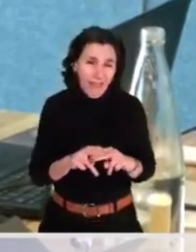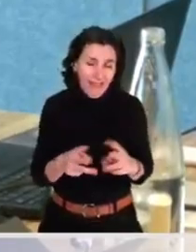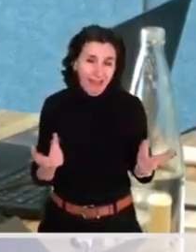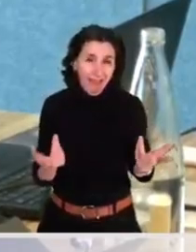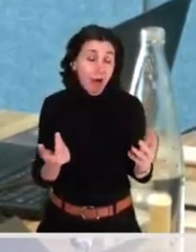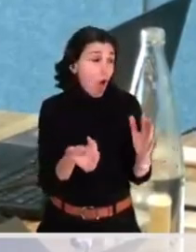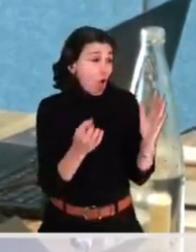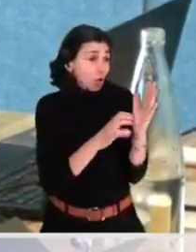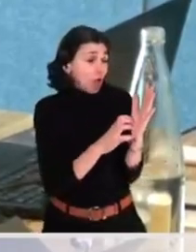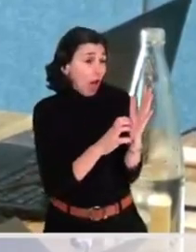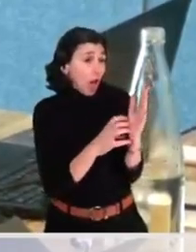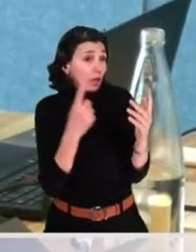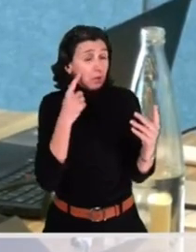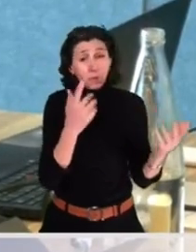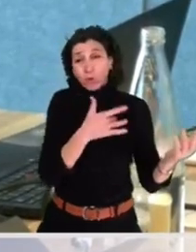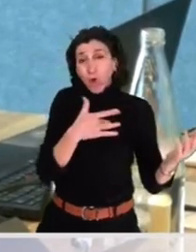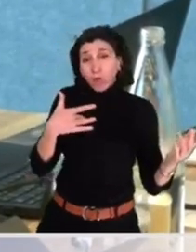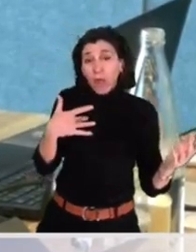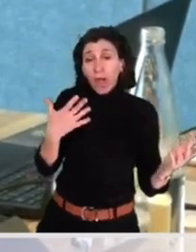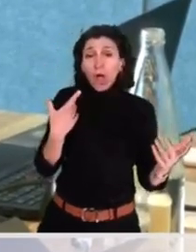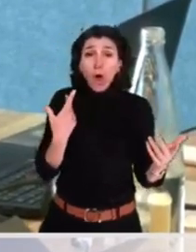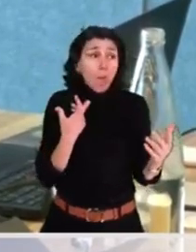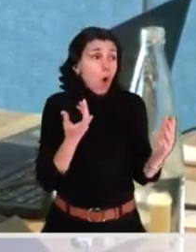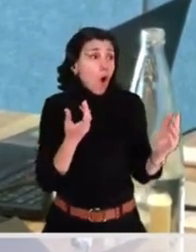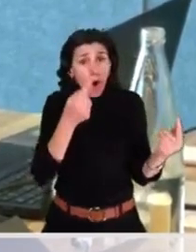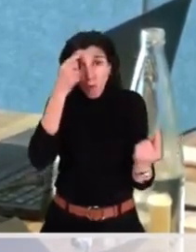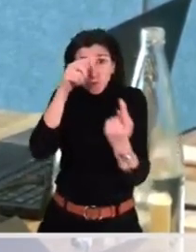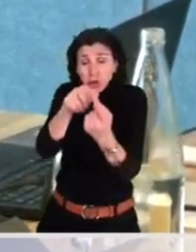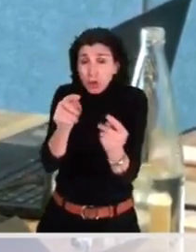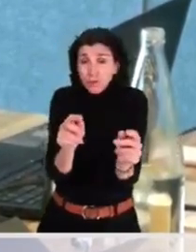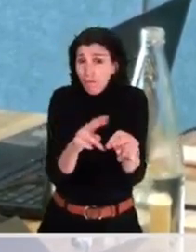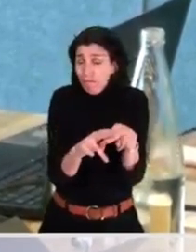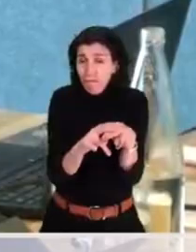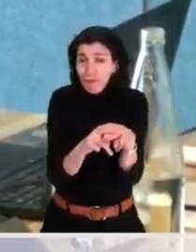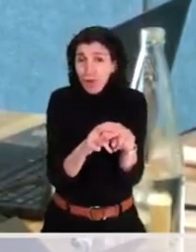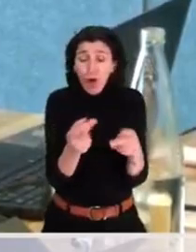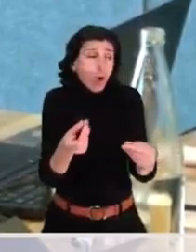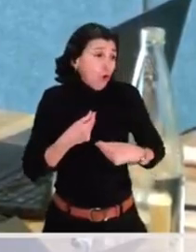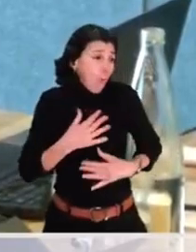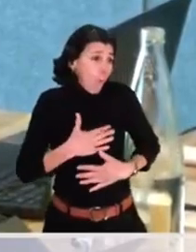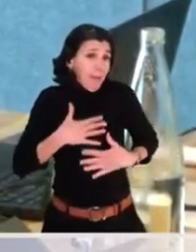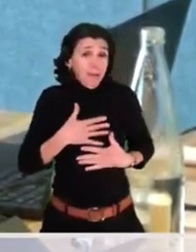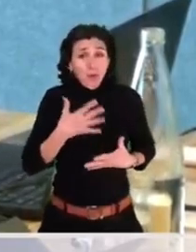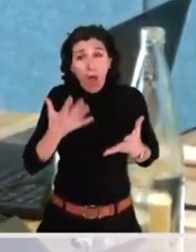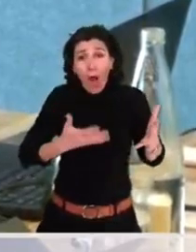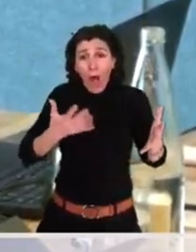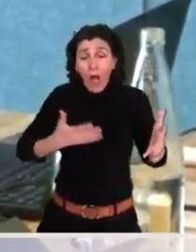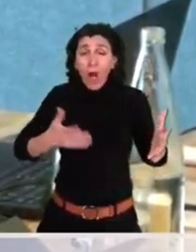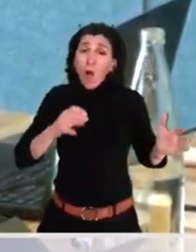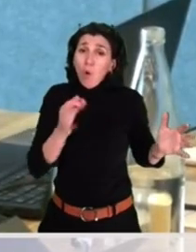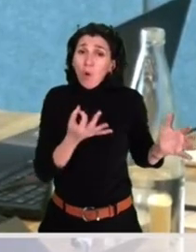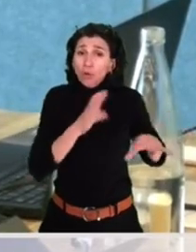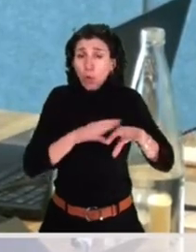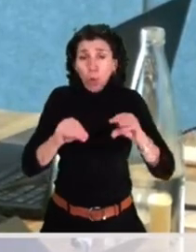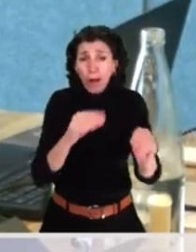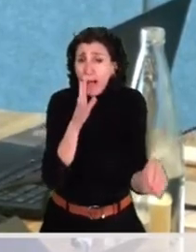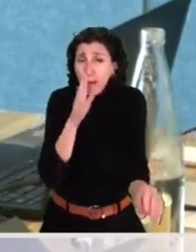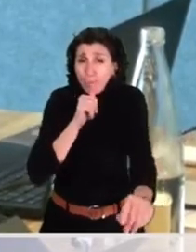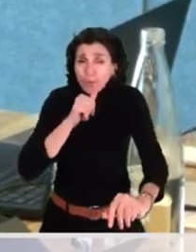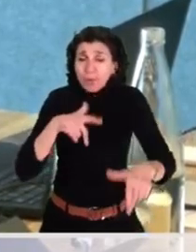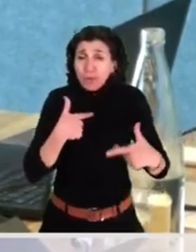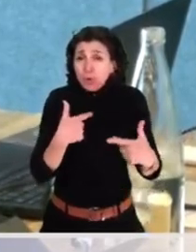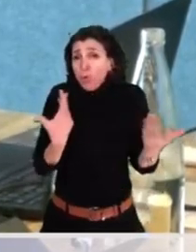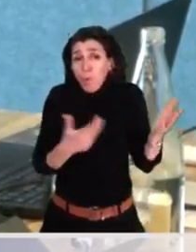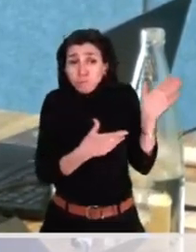sert à rien, mais elle est là. Hein. On se fait plaisir, elle est là. On sait qu'elle n'est pas applicable, qu'elle ne s'impose pas, mais elle est là. Et donc, je crois